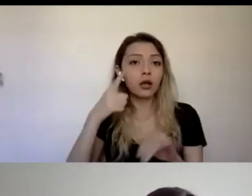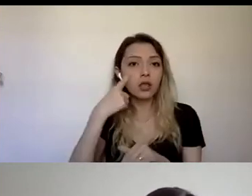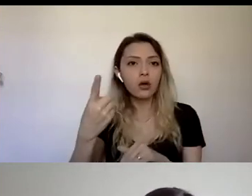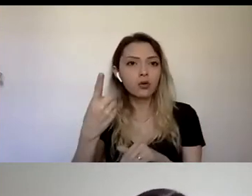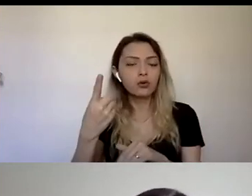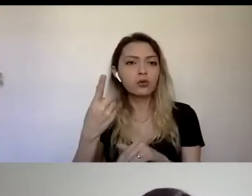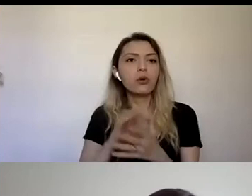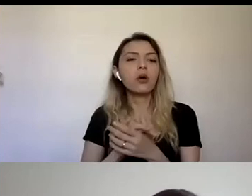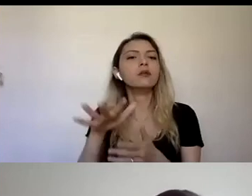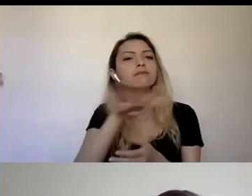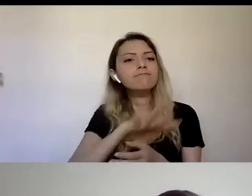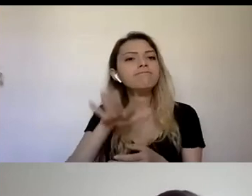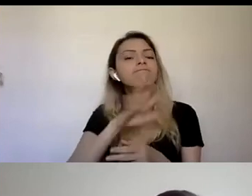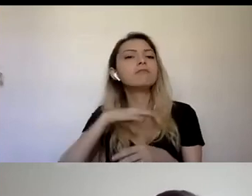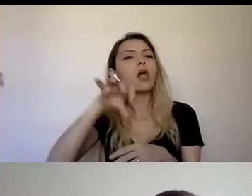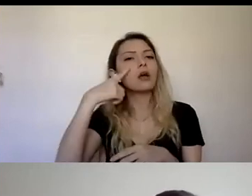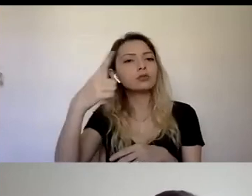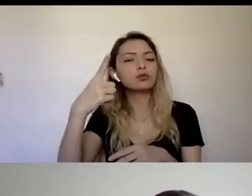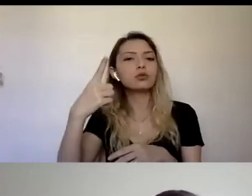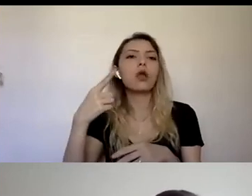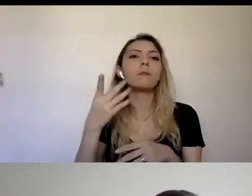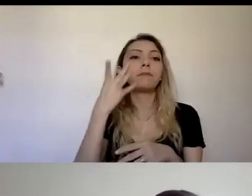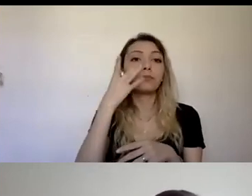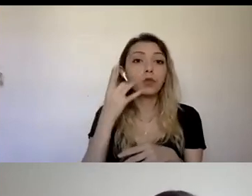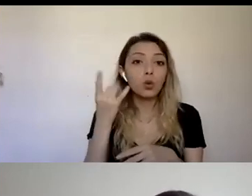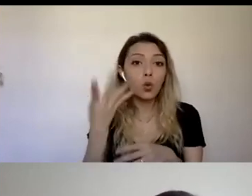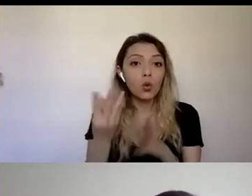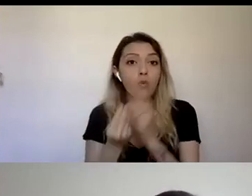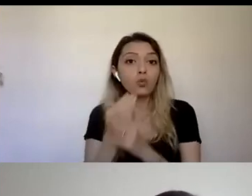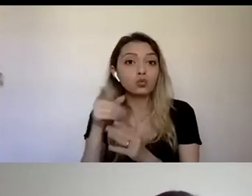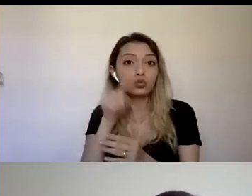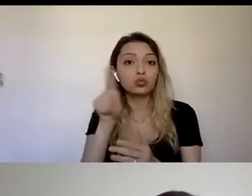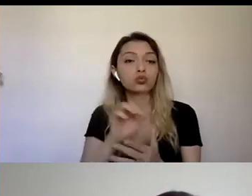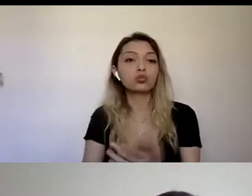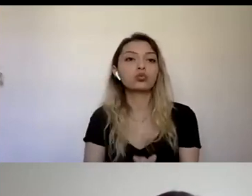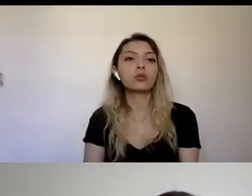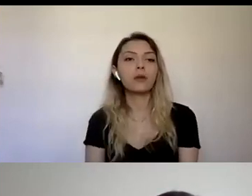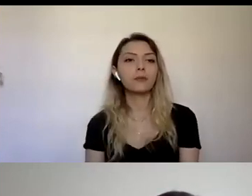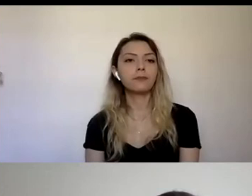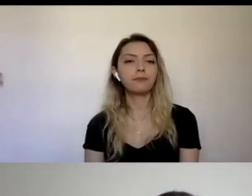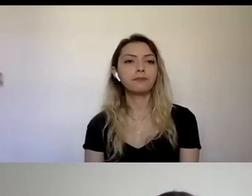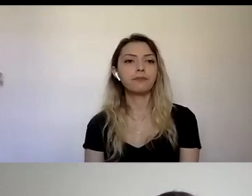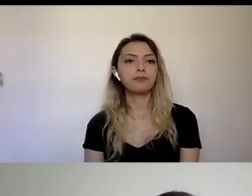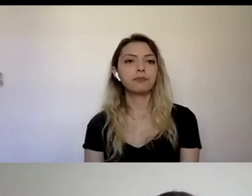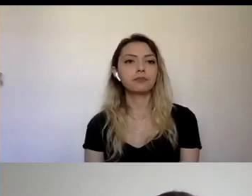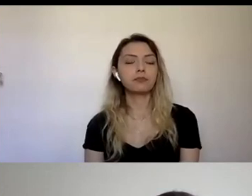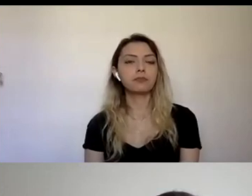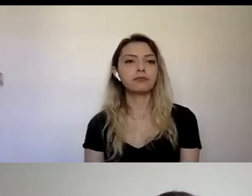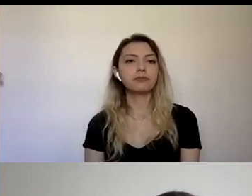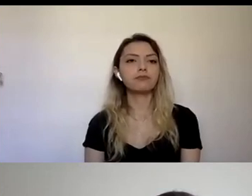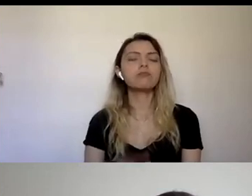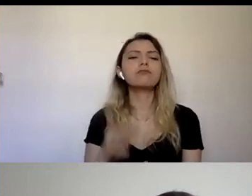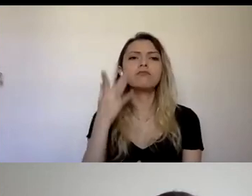izleme yapabilmek için oluşturulmuş gösterge setleri ve kılavuzu, kısa bir döküman